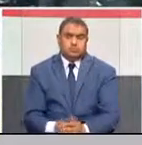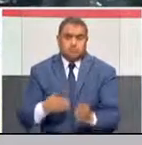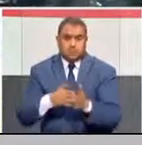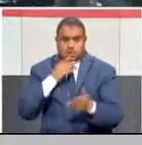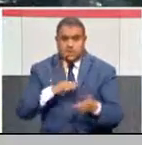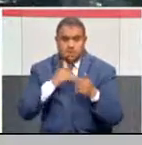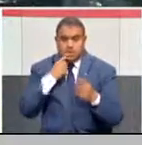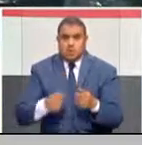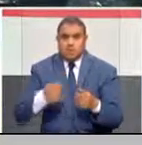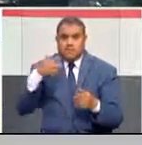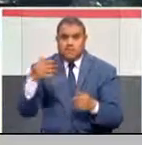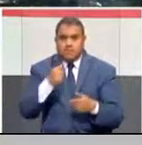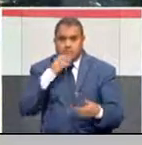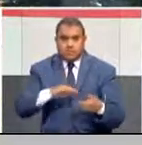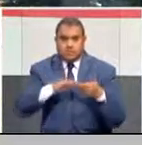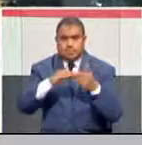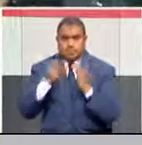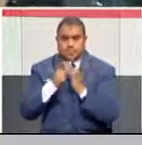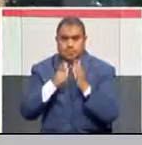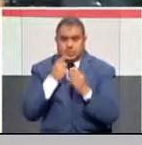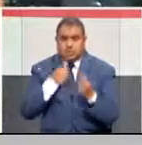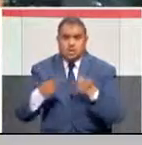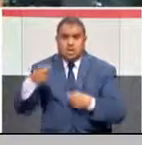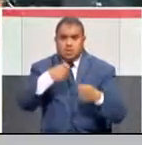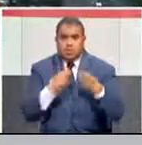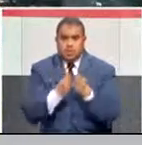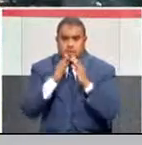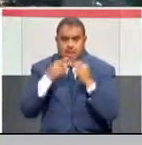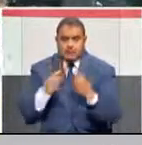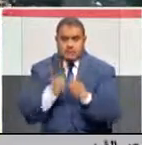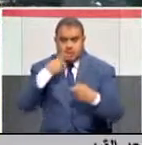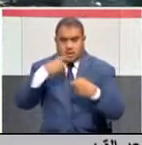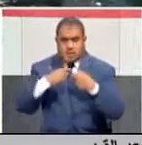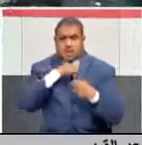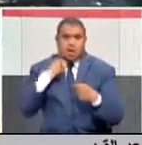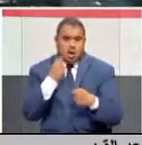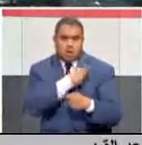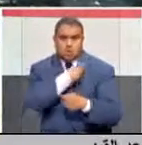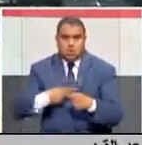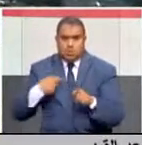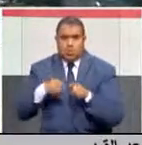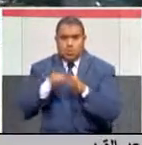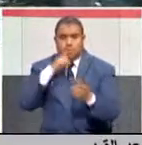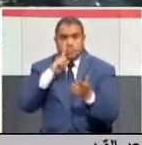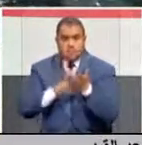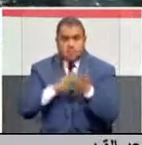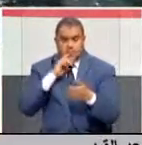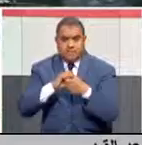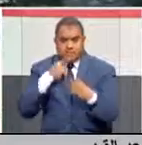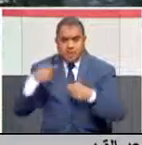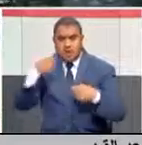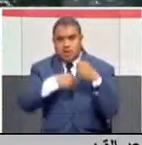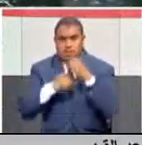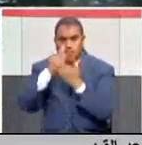هذه فرصة متميزة لتوثيق التبادل التجاري الفنلندي مع القطاع العام والخاص، ونحن على ثقة بأن الاقتصاد